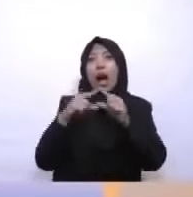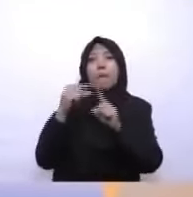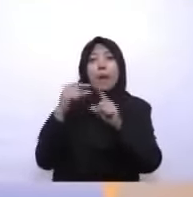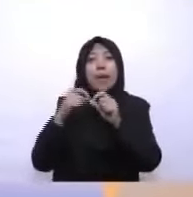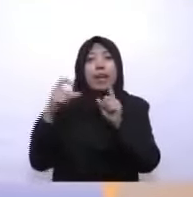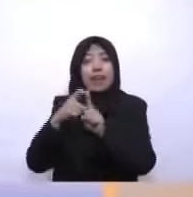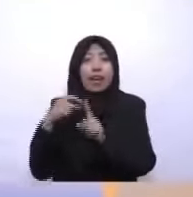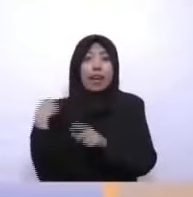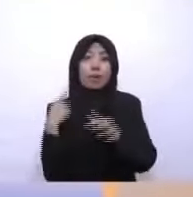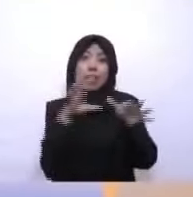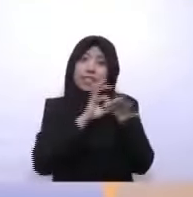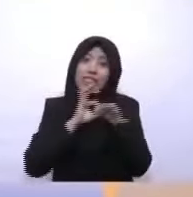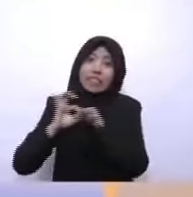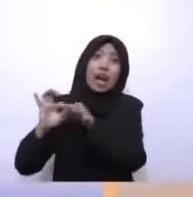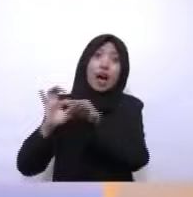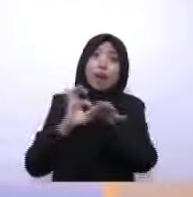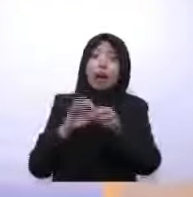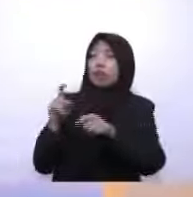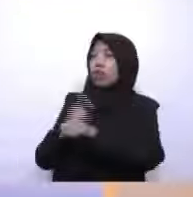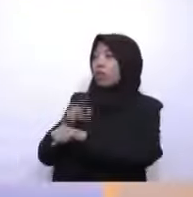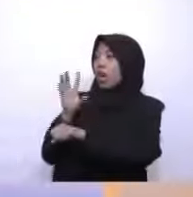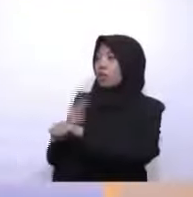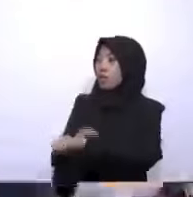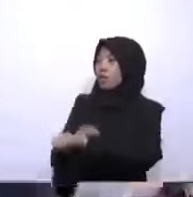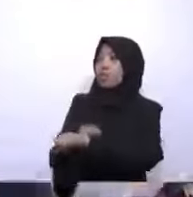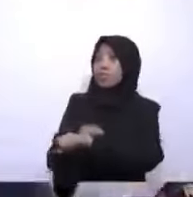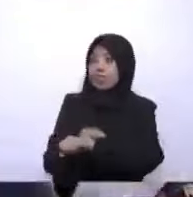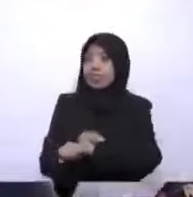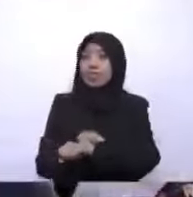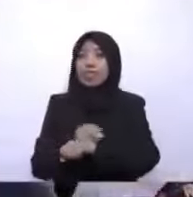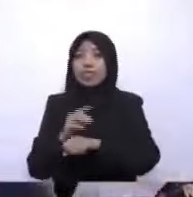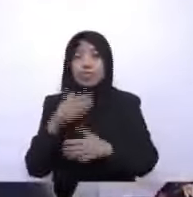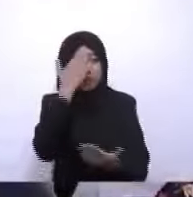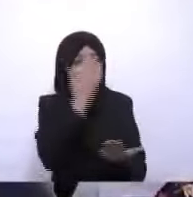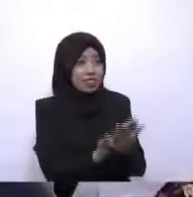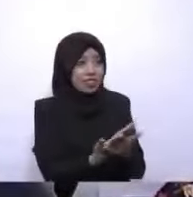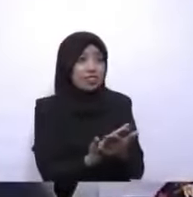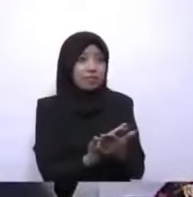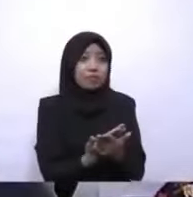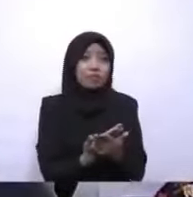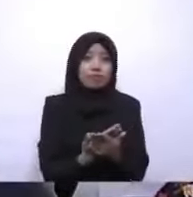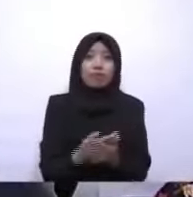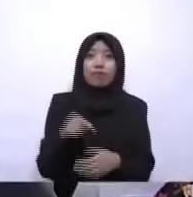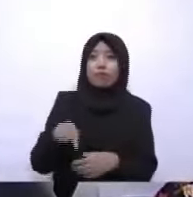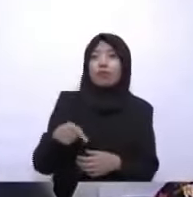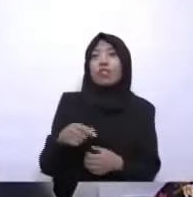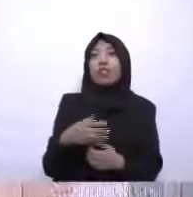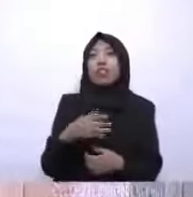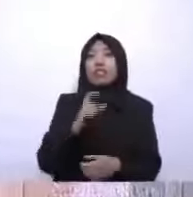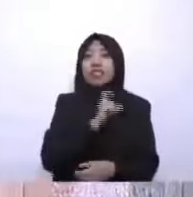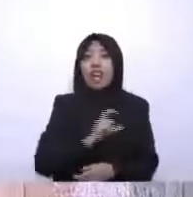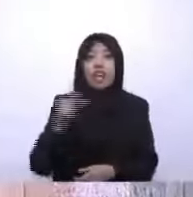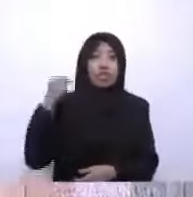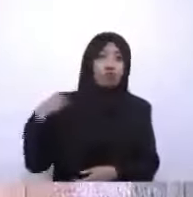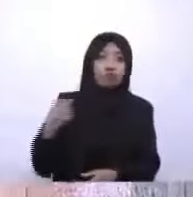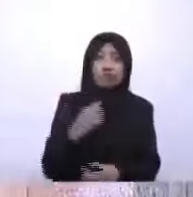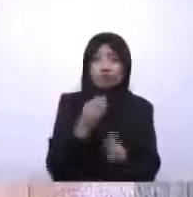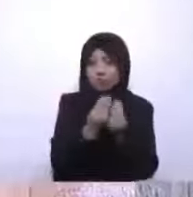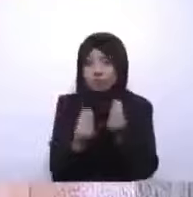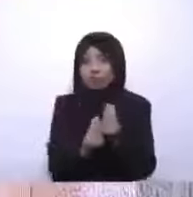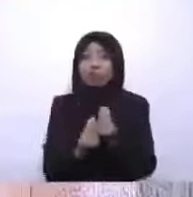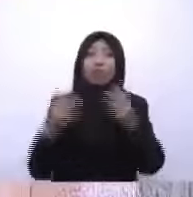semua bekerja sama dengan baik, waktu habis. Operator. Terima kasih ya, itu tadi kasih. Sesi pendalaman visi misi Cawagup. Berikan tepuk tangan yang meriah